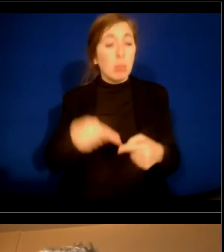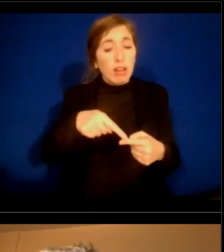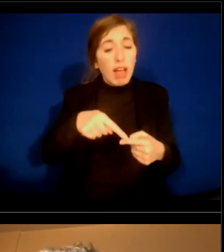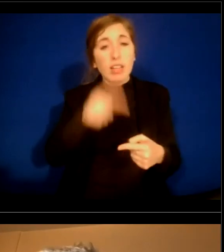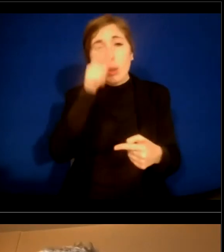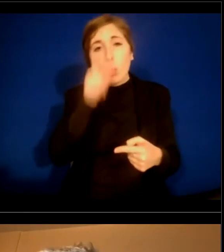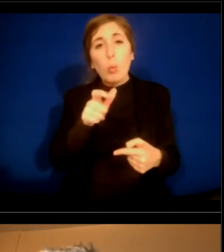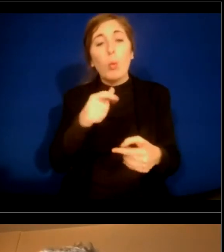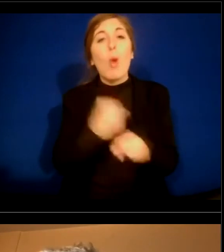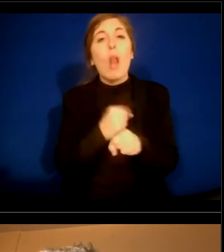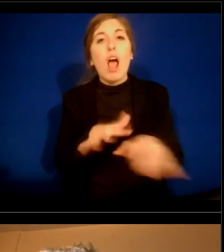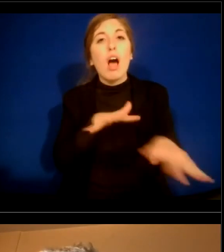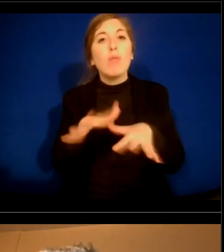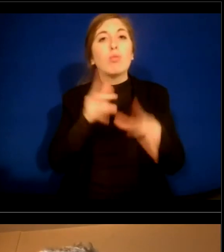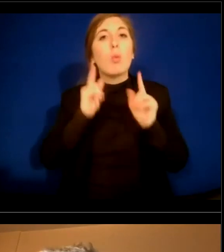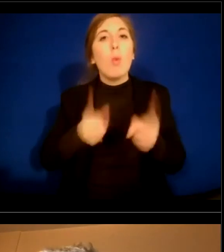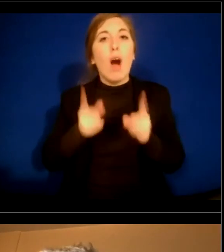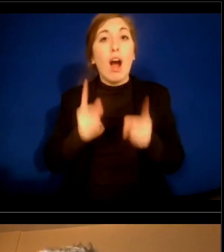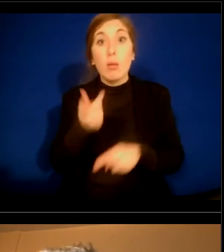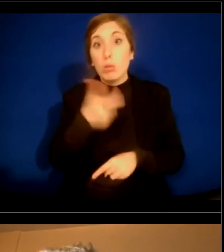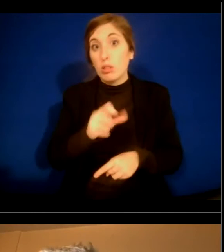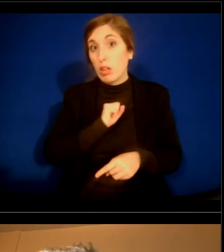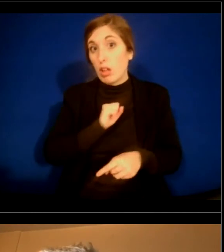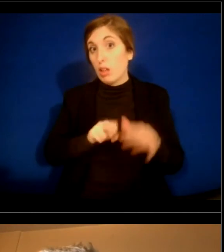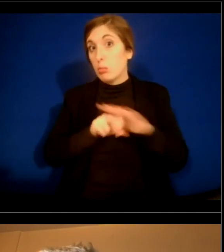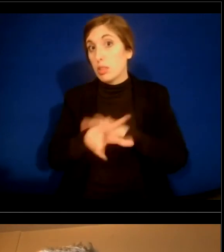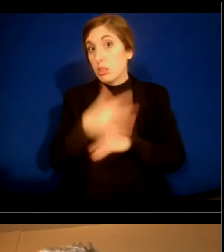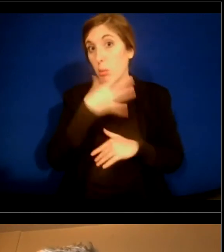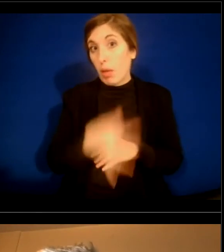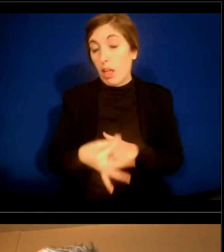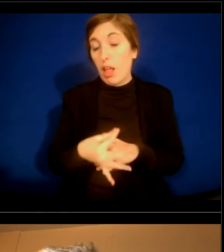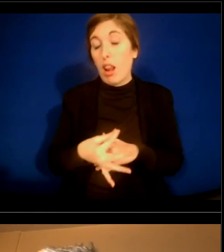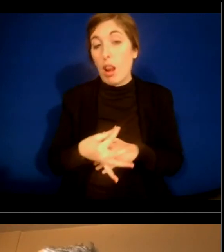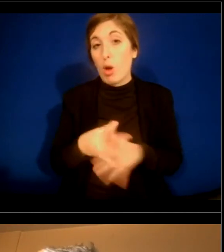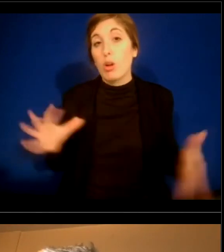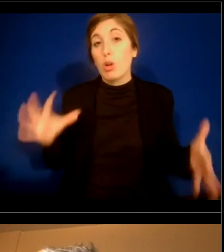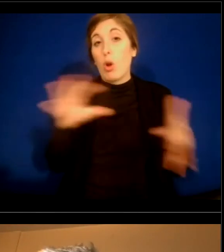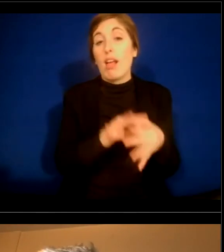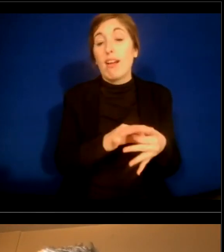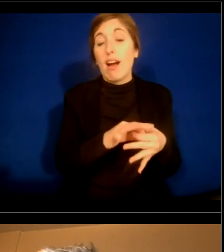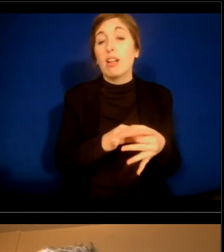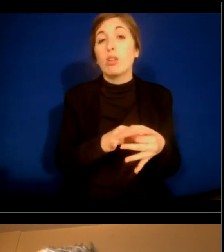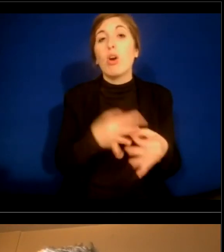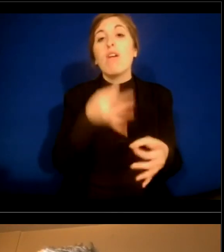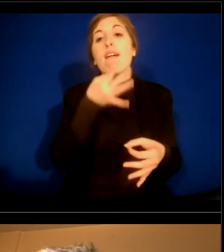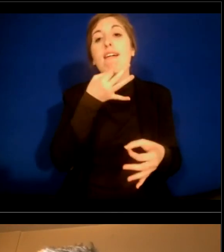eventualmente ancora un po' di spazio se vogliono aggiungere qualcosa, ecco.